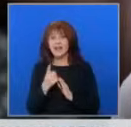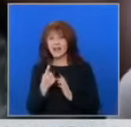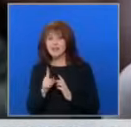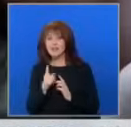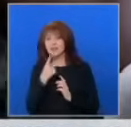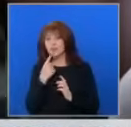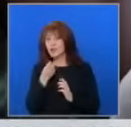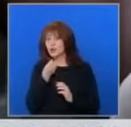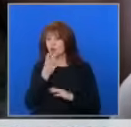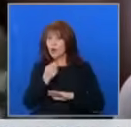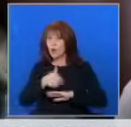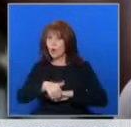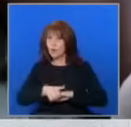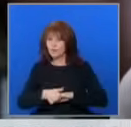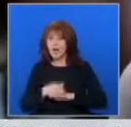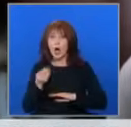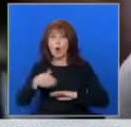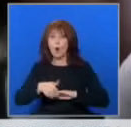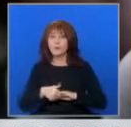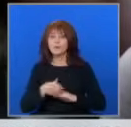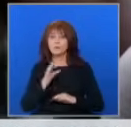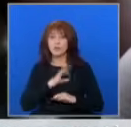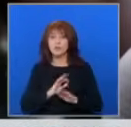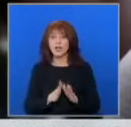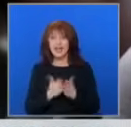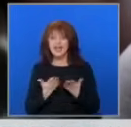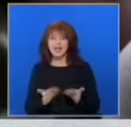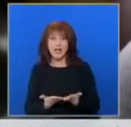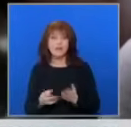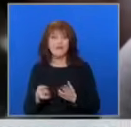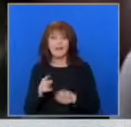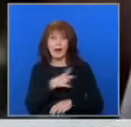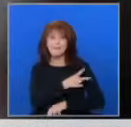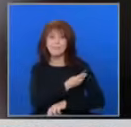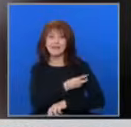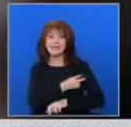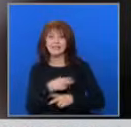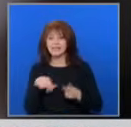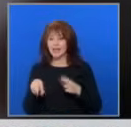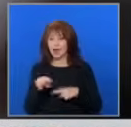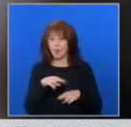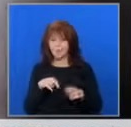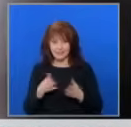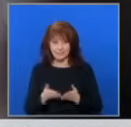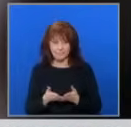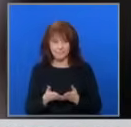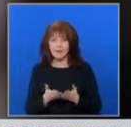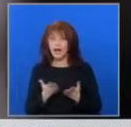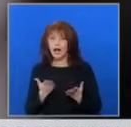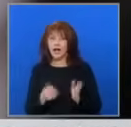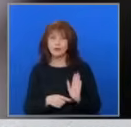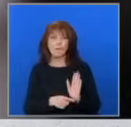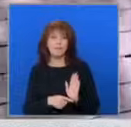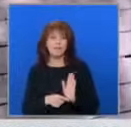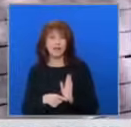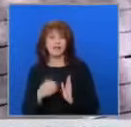на корупция. Най-често подкупи получават членове на медицински комисии, които определят кой е годен и кой не е за фронта. Както и